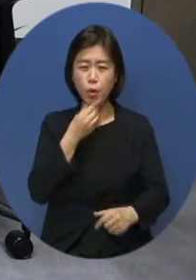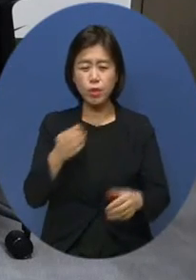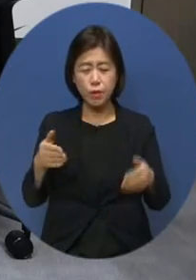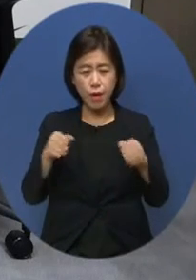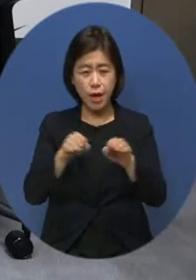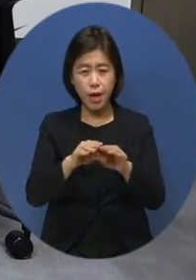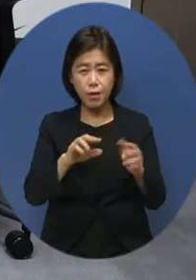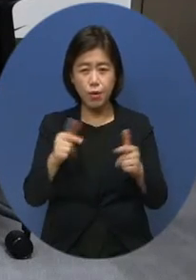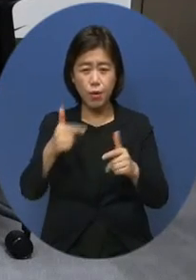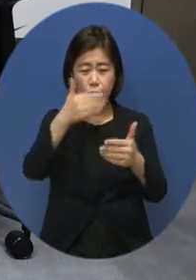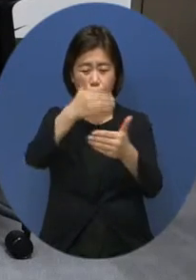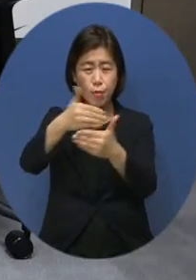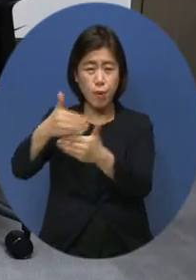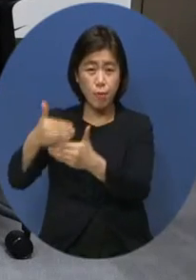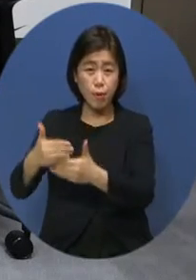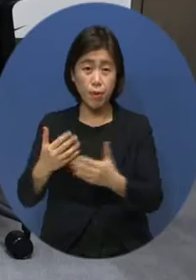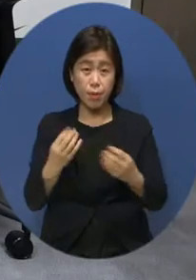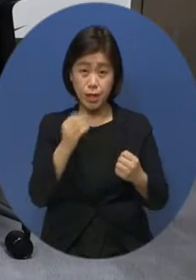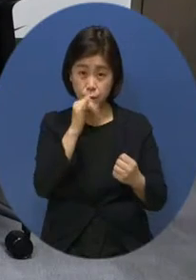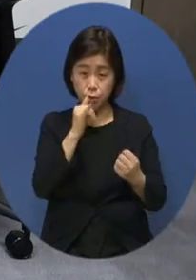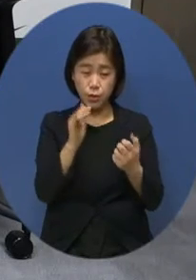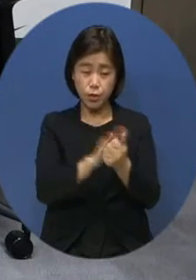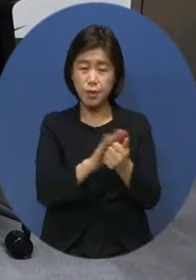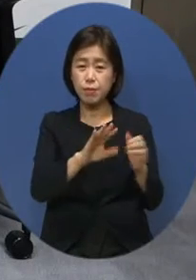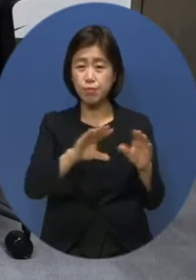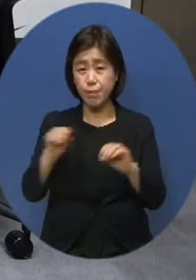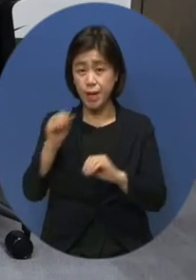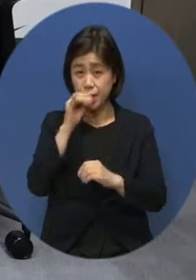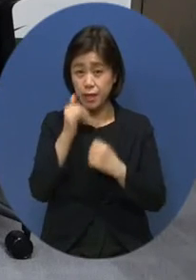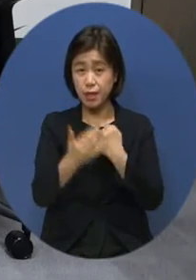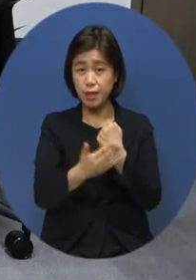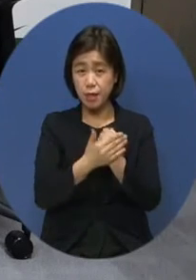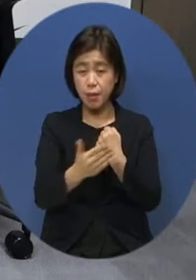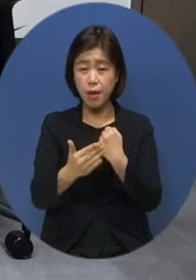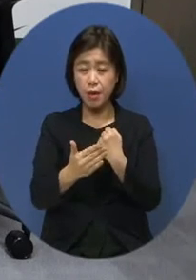닫고 이렇게 서비스들도 정지되는 상황이라서